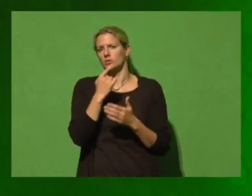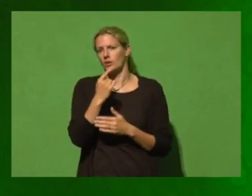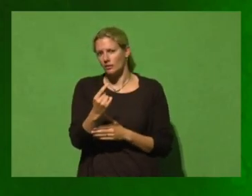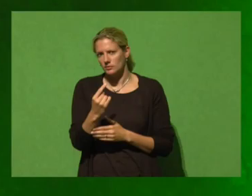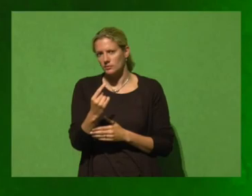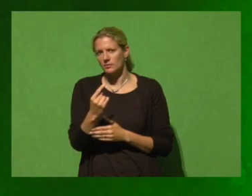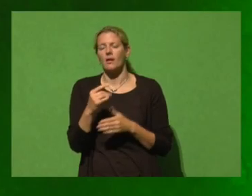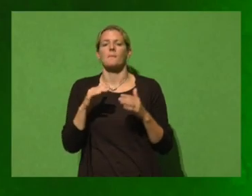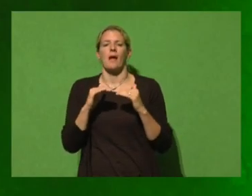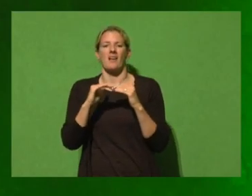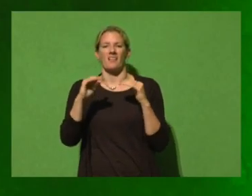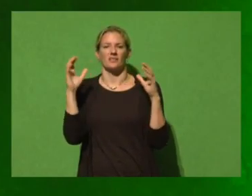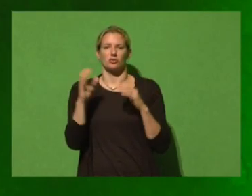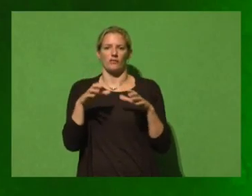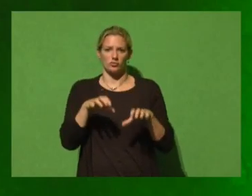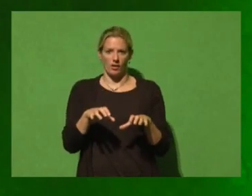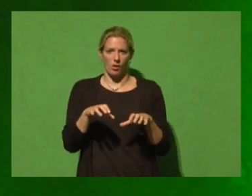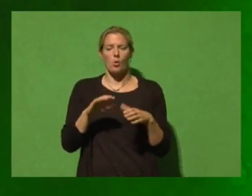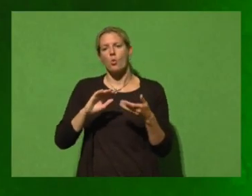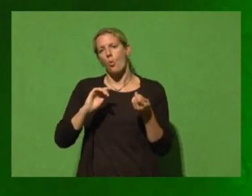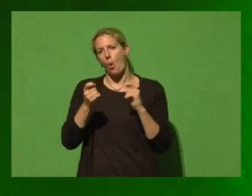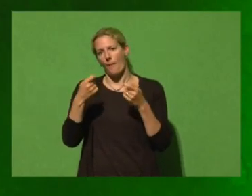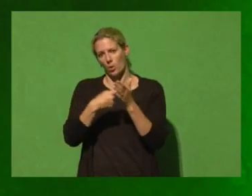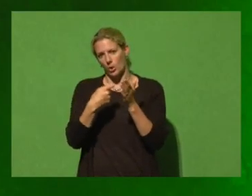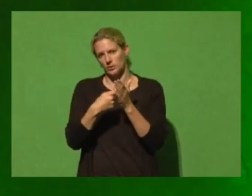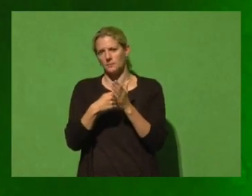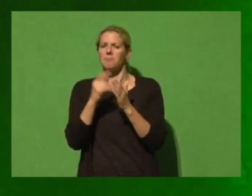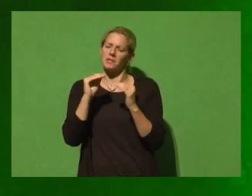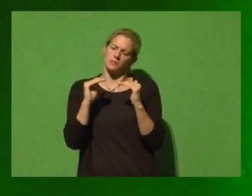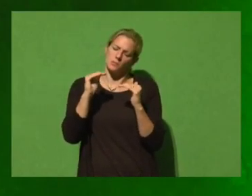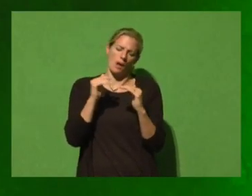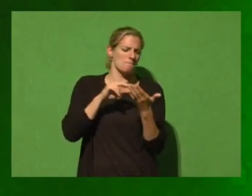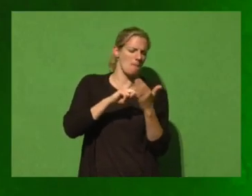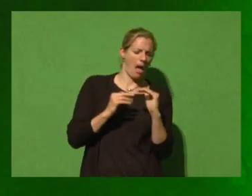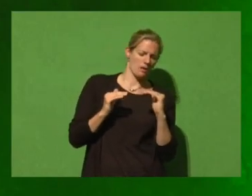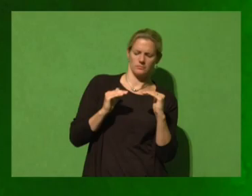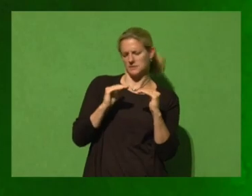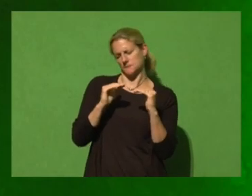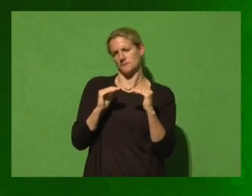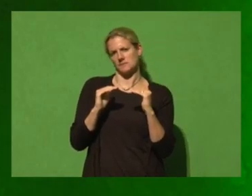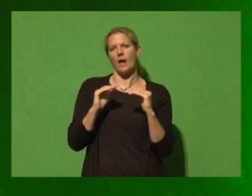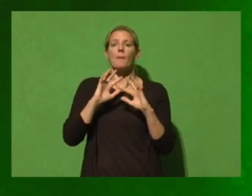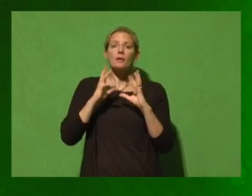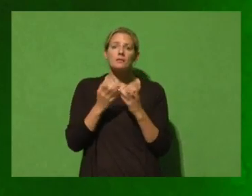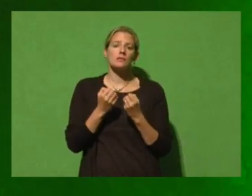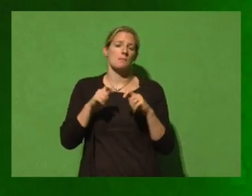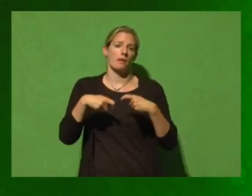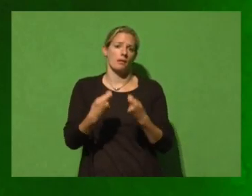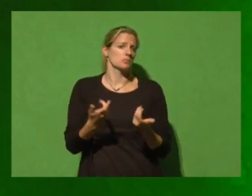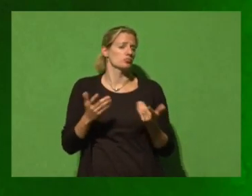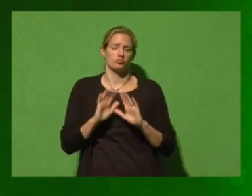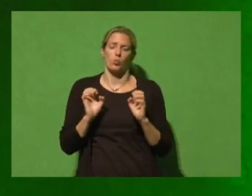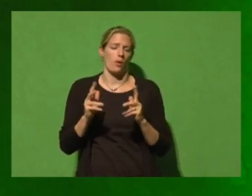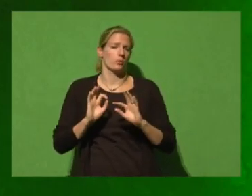liegen geringfügig über den Planzahlen, was bei so einem Gesamtvolumen von 1,8 Millionen, denke ich mal, ein sehr gutes Ergebnis ist.